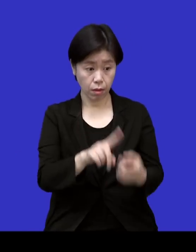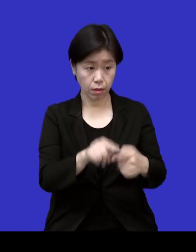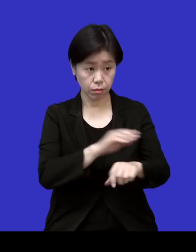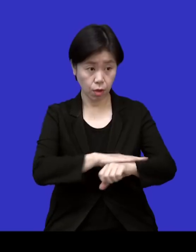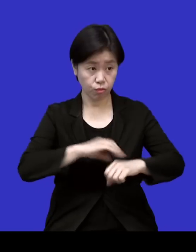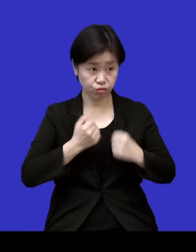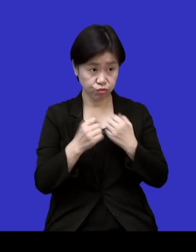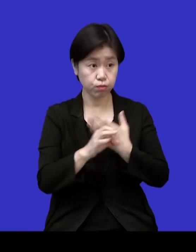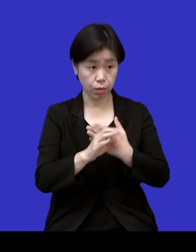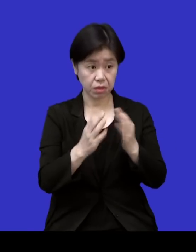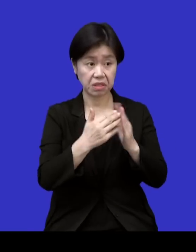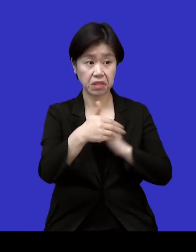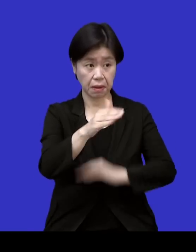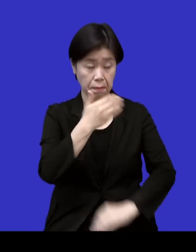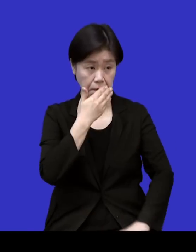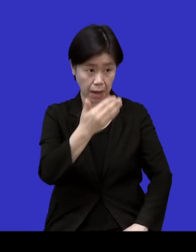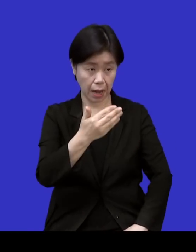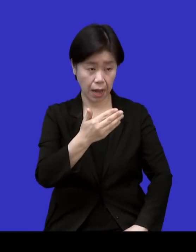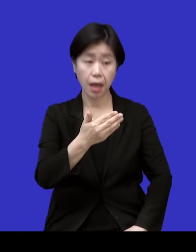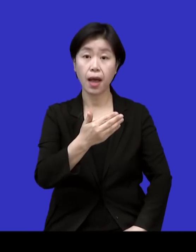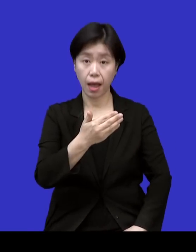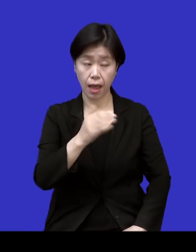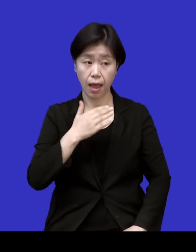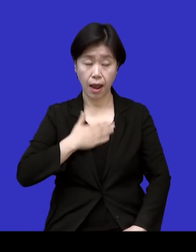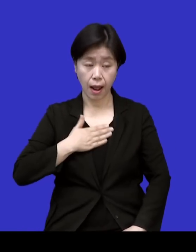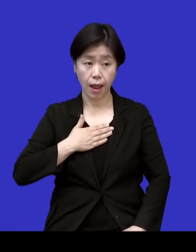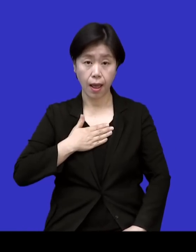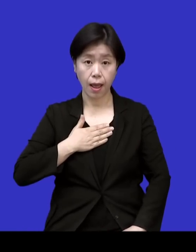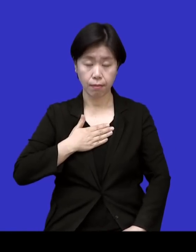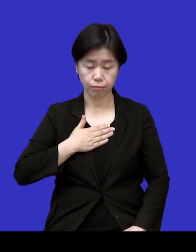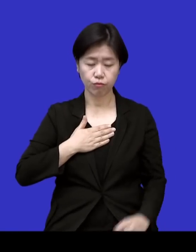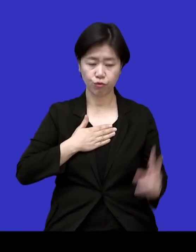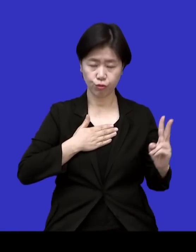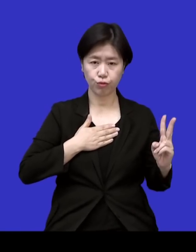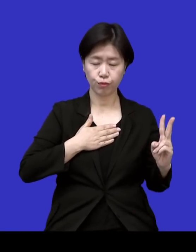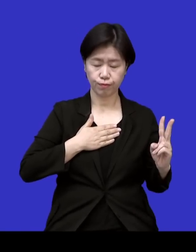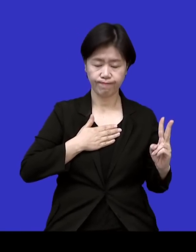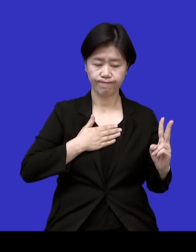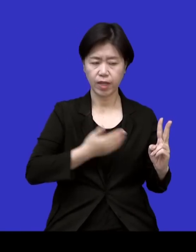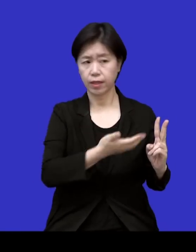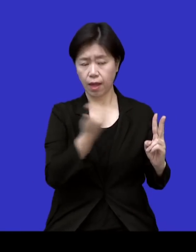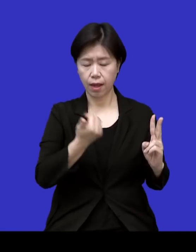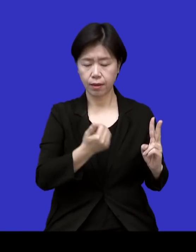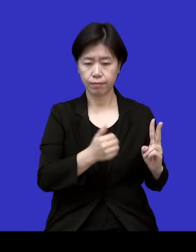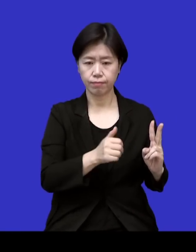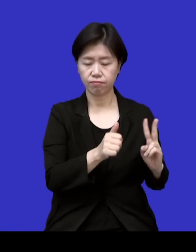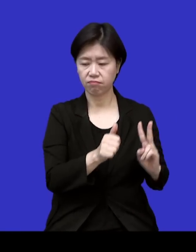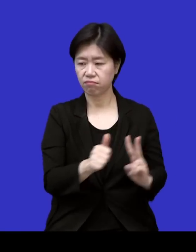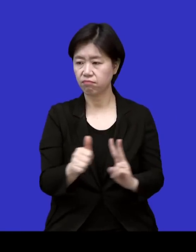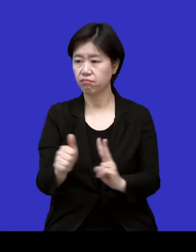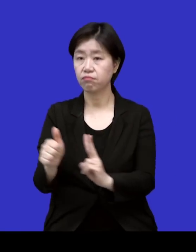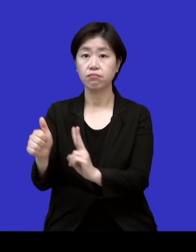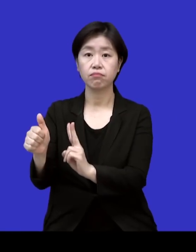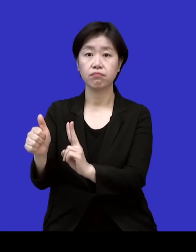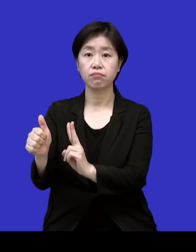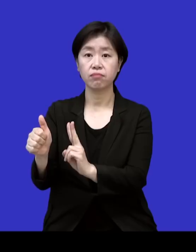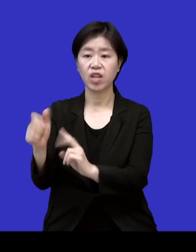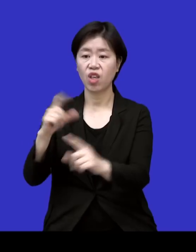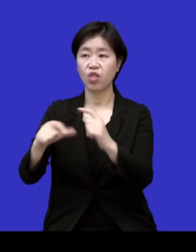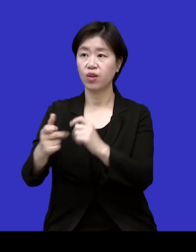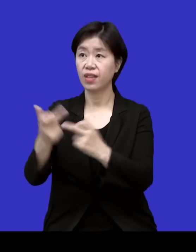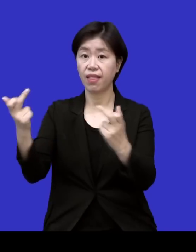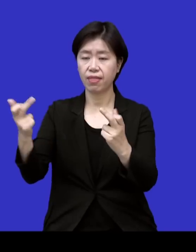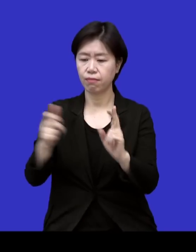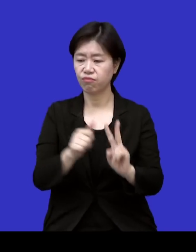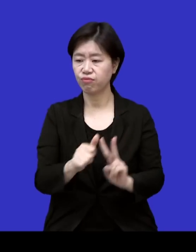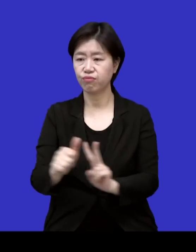해서 저를 더 이제 깊은 산으로 저랑 그 남자애를 데리고 갔어요. 예. 그래서 이제 뭐 뉴스에 나올